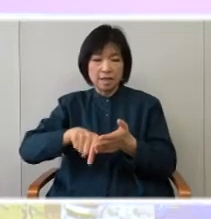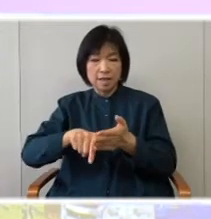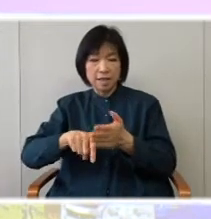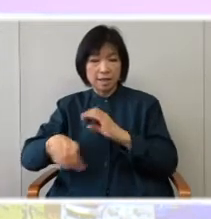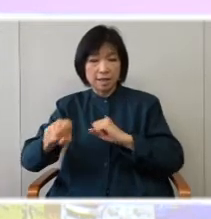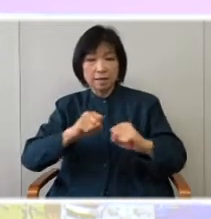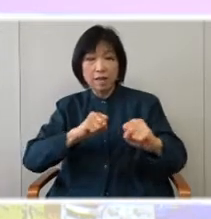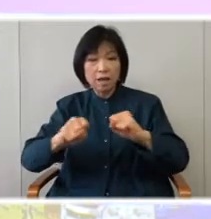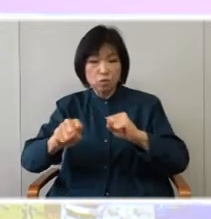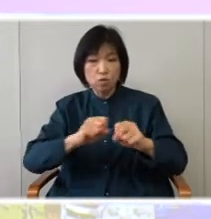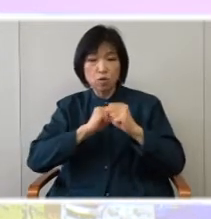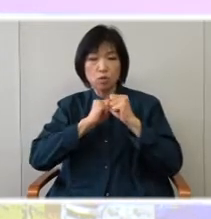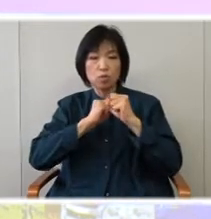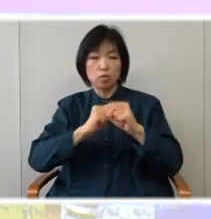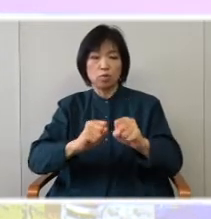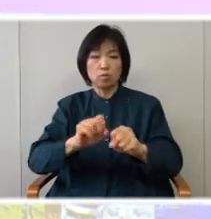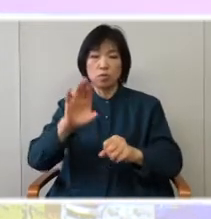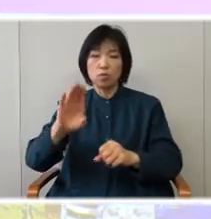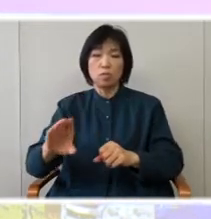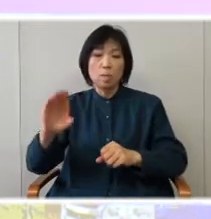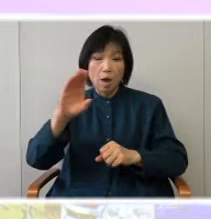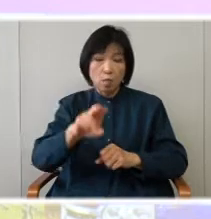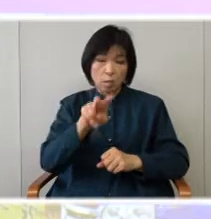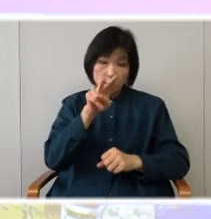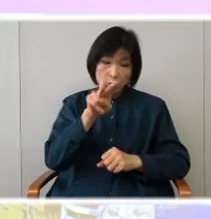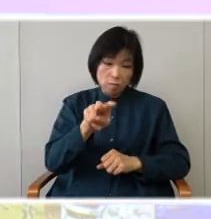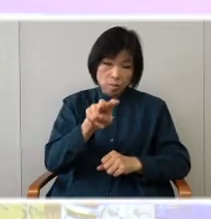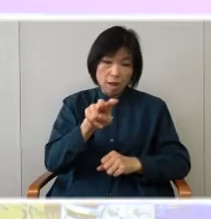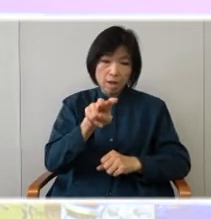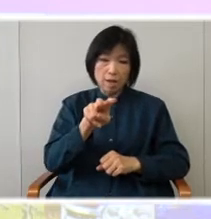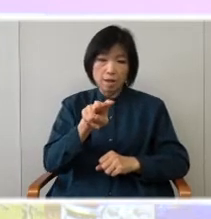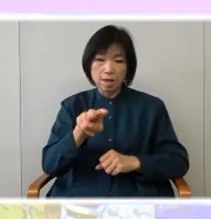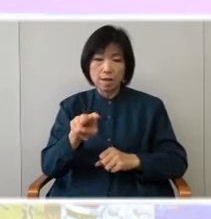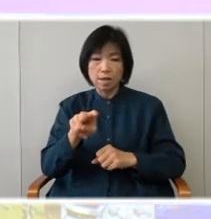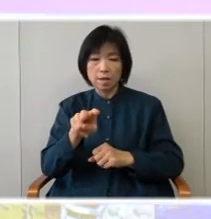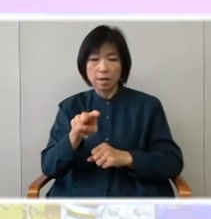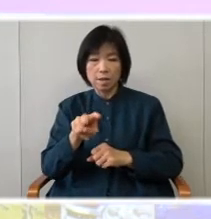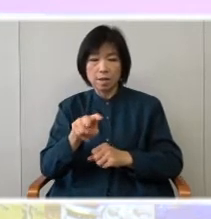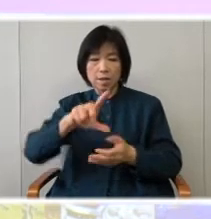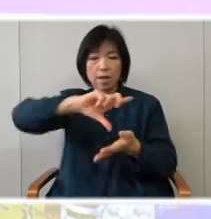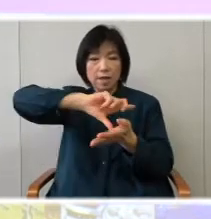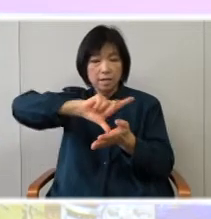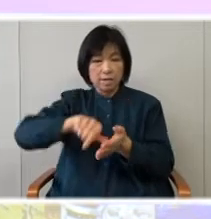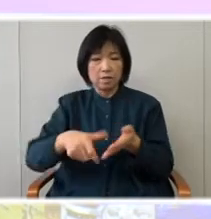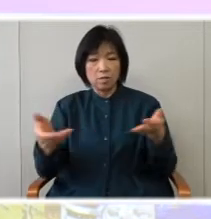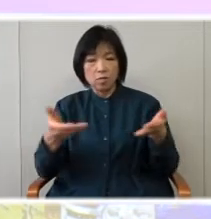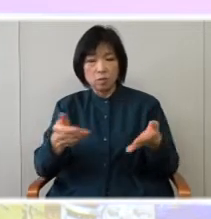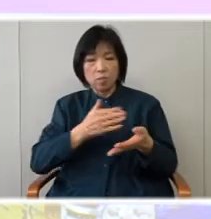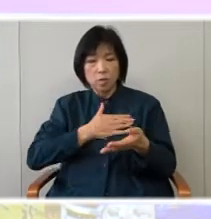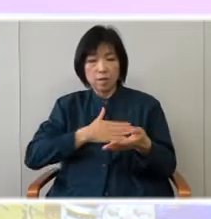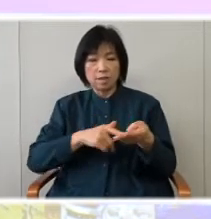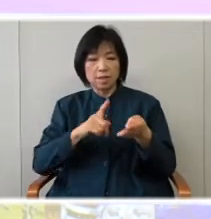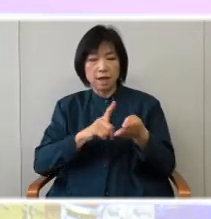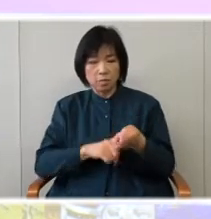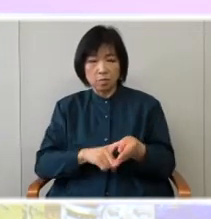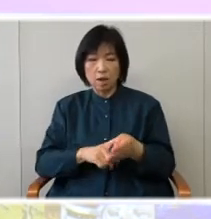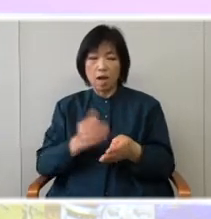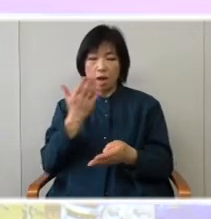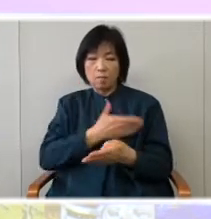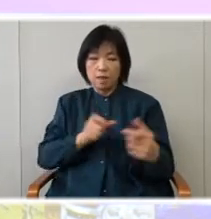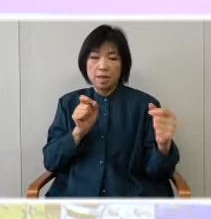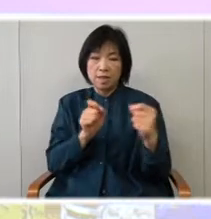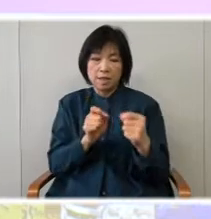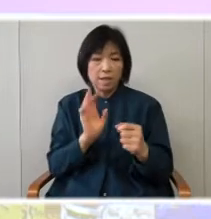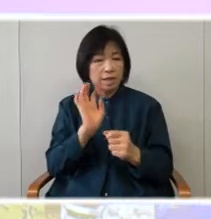をに触れることで、まあ、仕事の地域の仕事を知ったり身近に感じたりということ